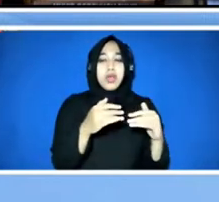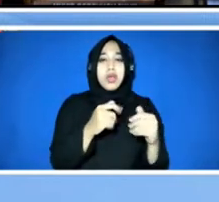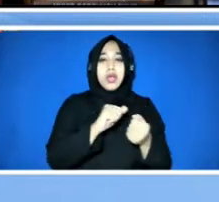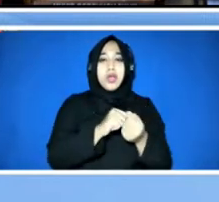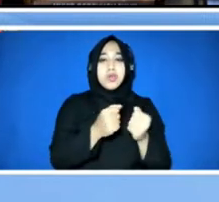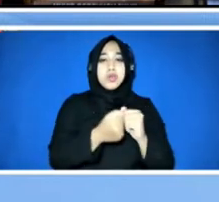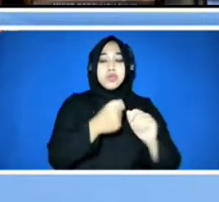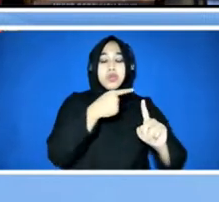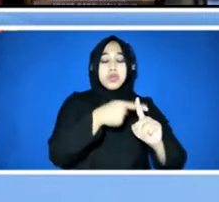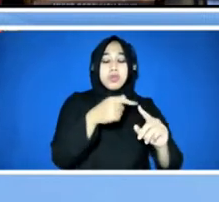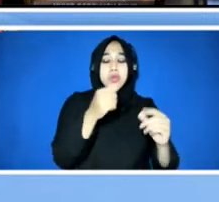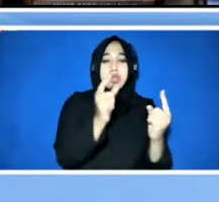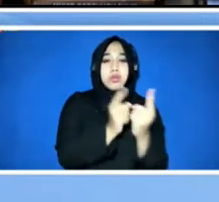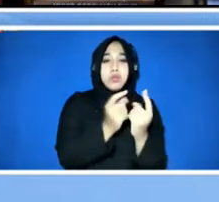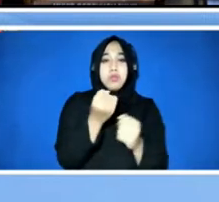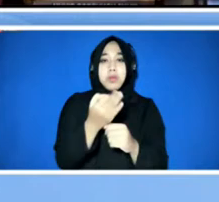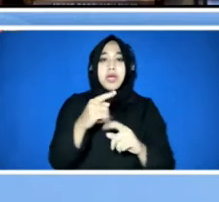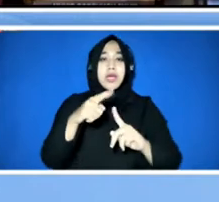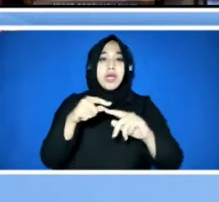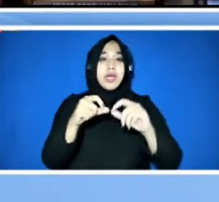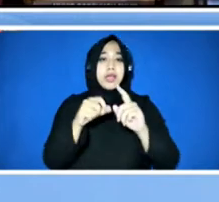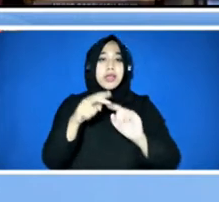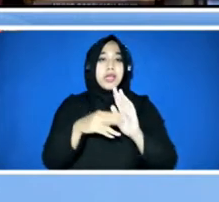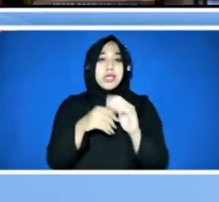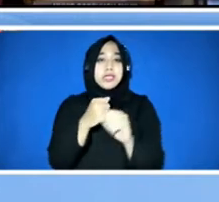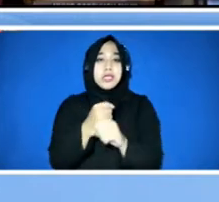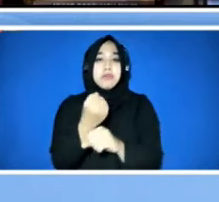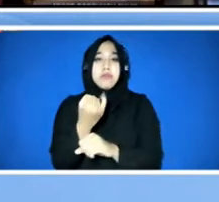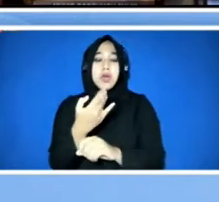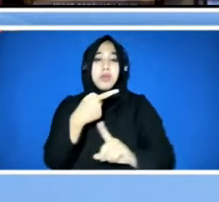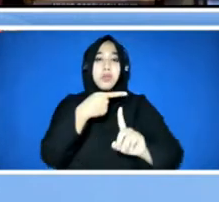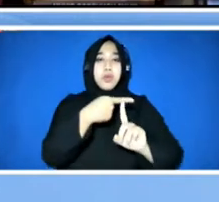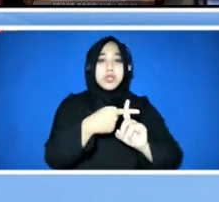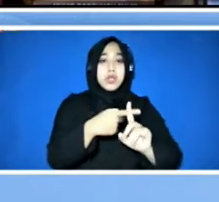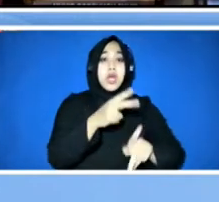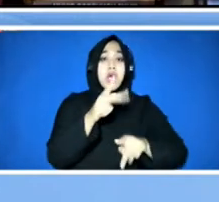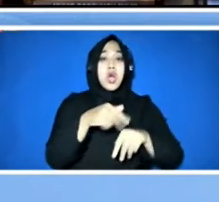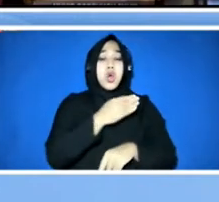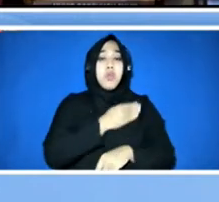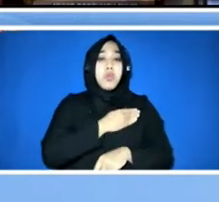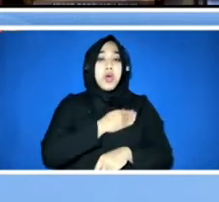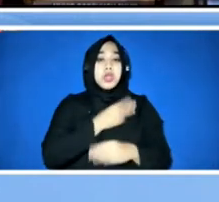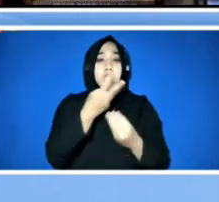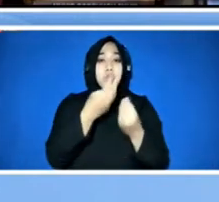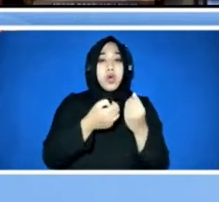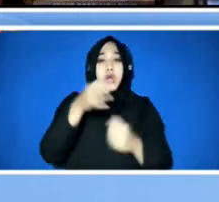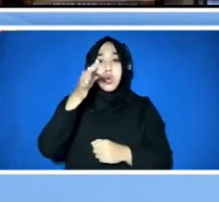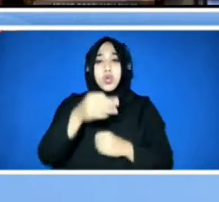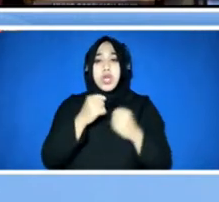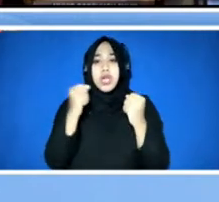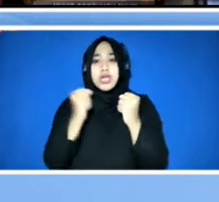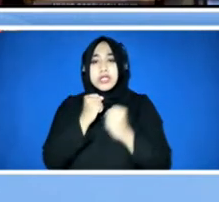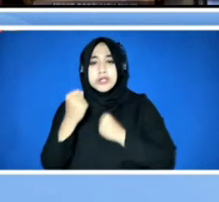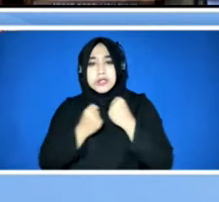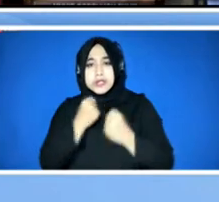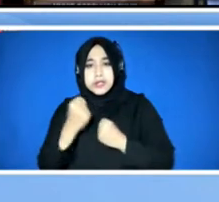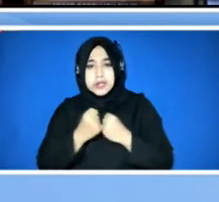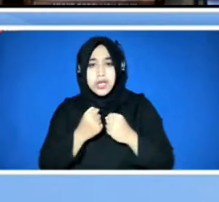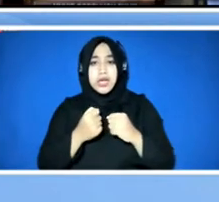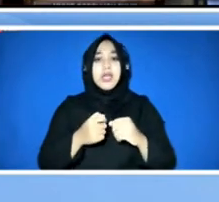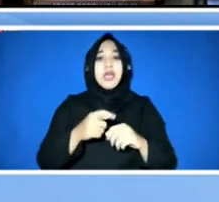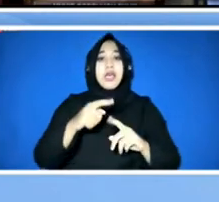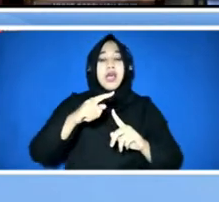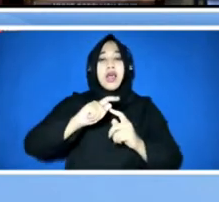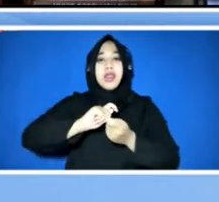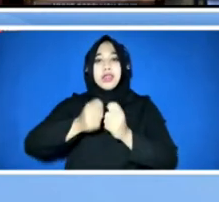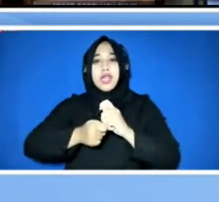dan testing-nya, berapa yang positif. Nah, kalau bupati wali kotanya gencar melakukan test tracing, satu kasus dia